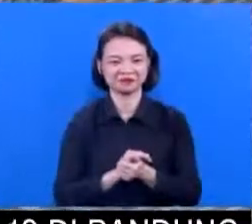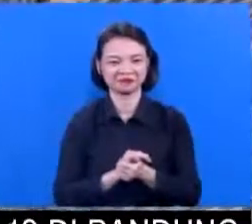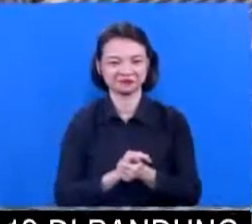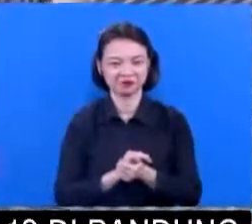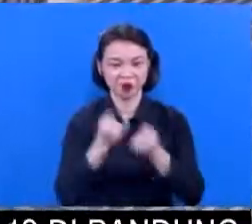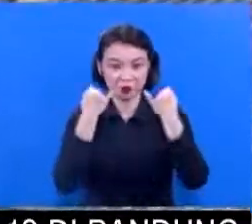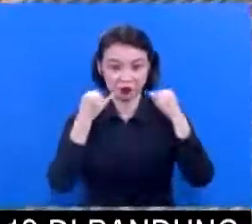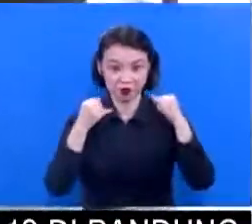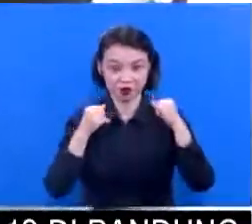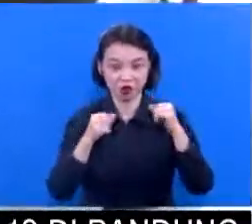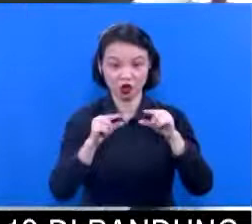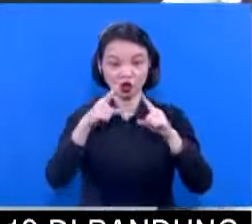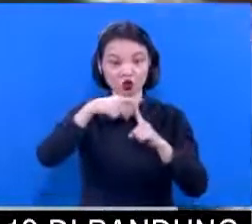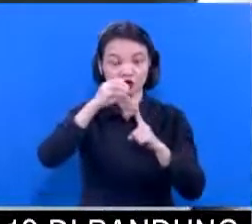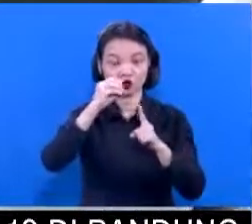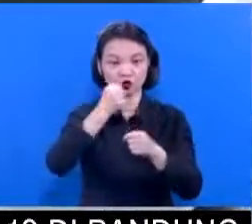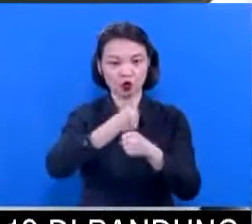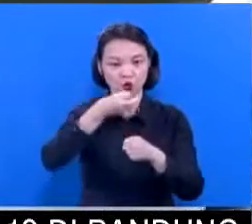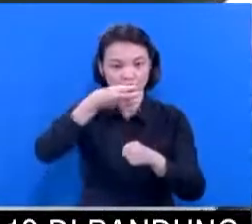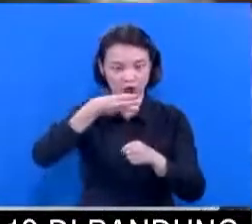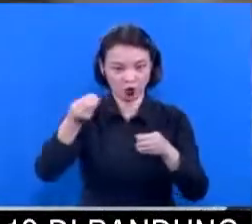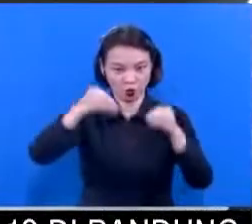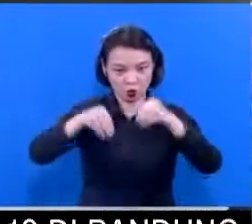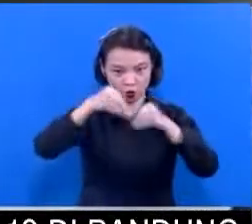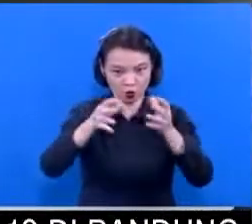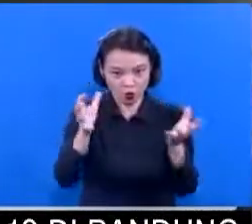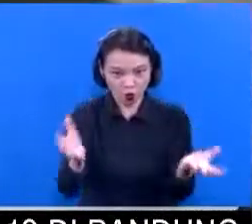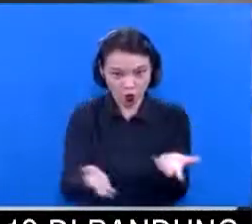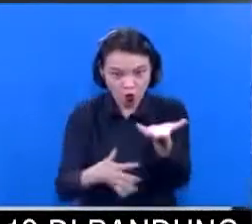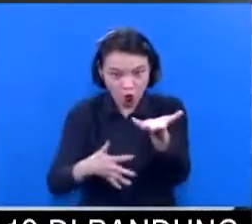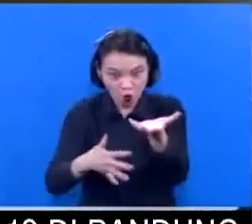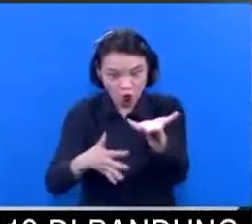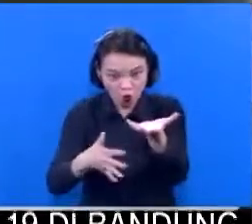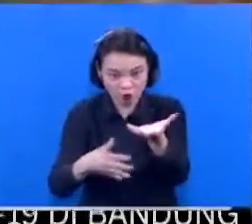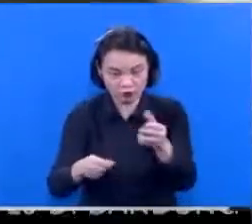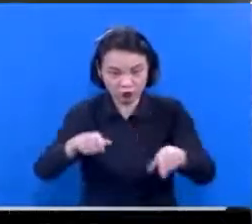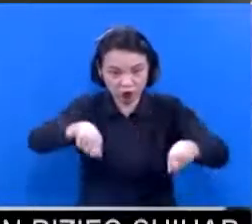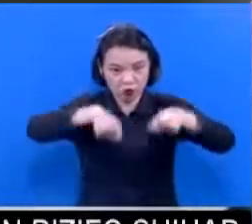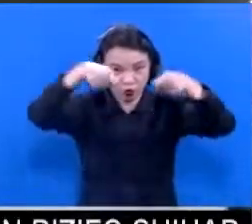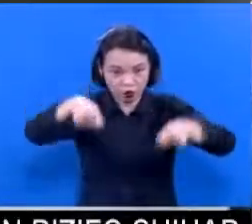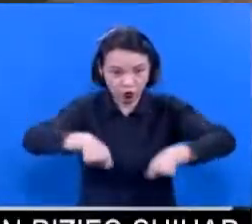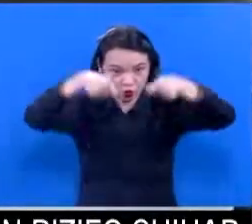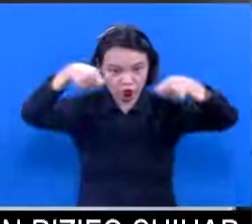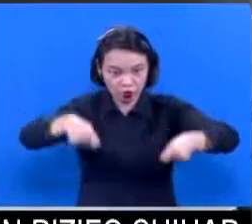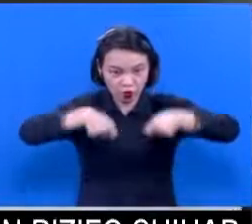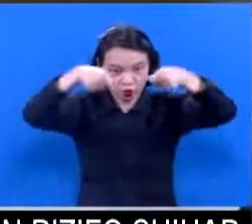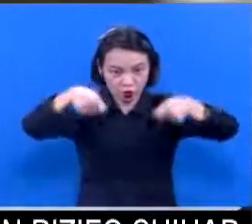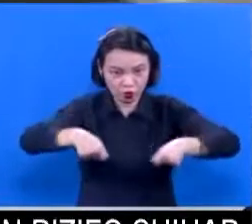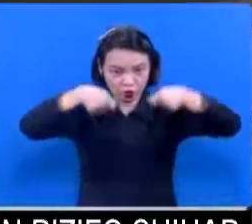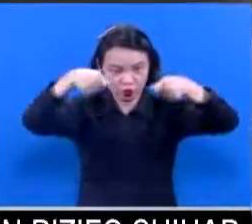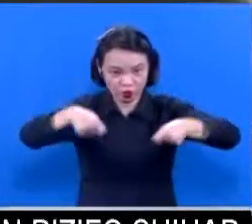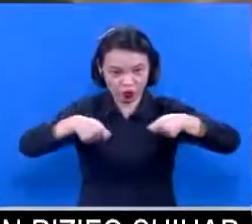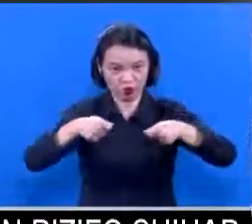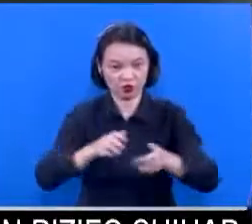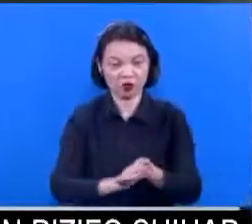Mie dan toge dicelupkan dalam kuah kaldu panas hingga matang, sambil dicelup juga dikocok-kocok. Jadi, karena proses